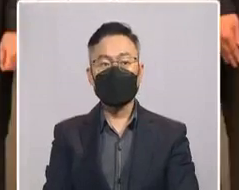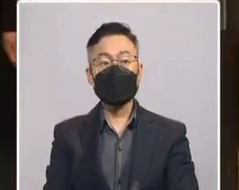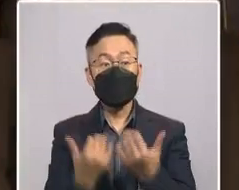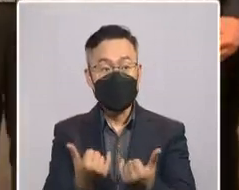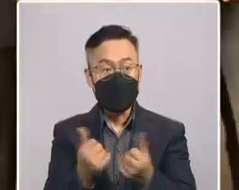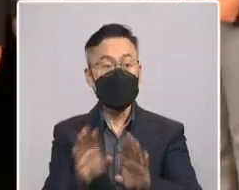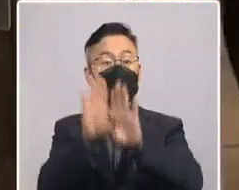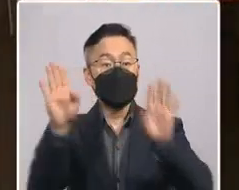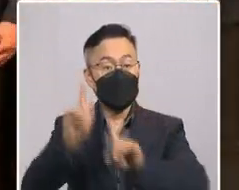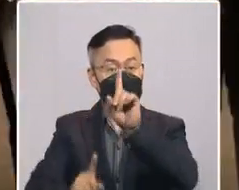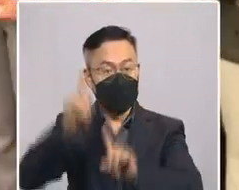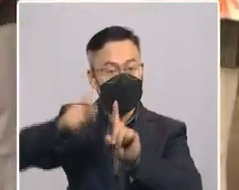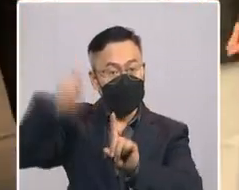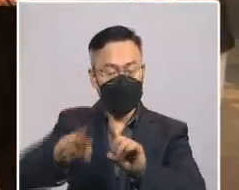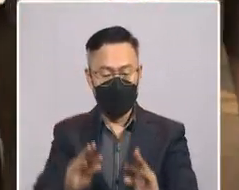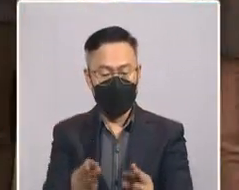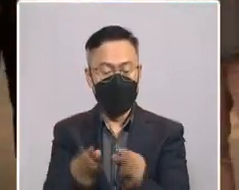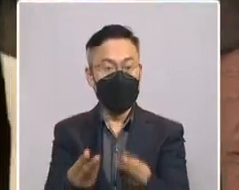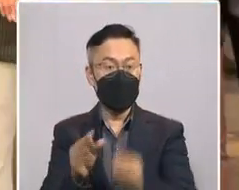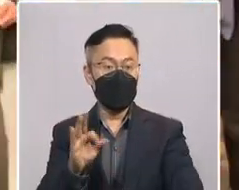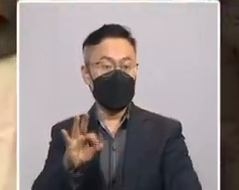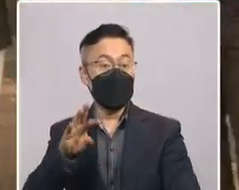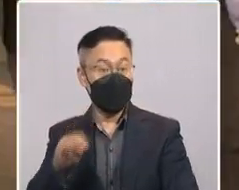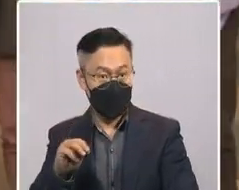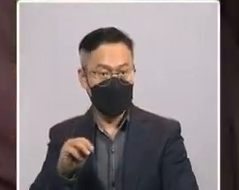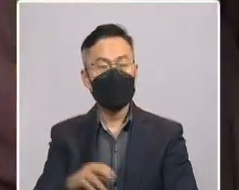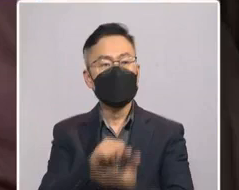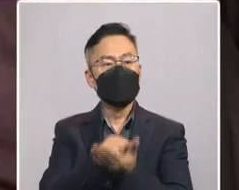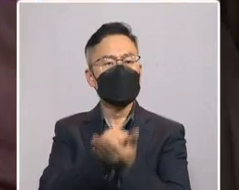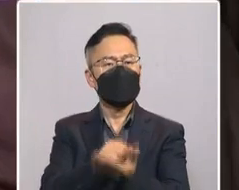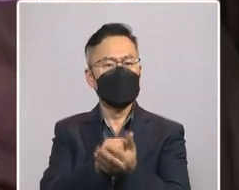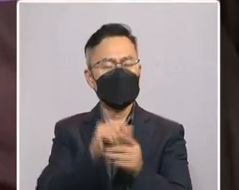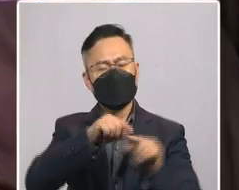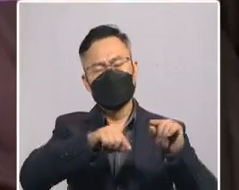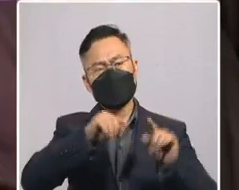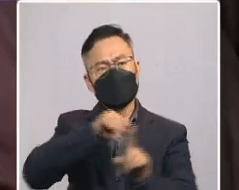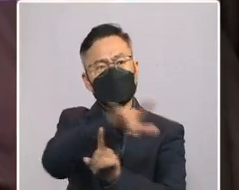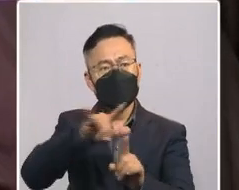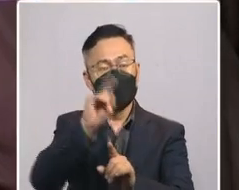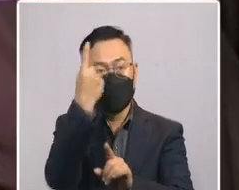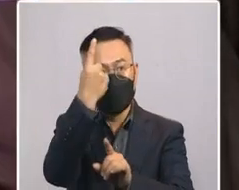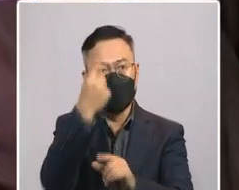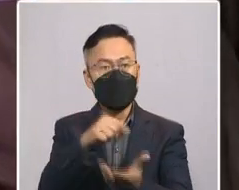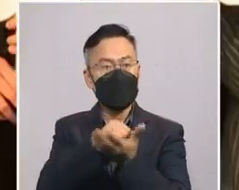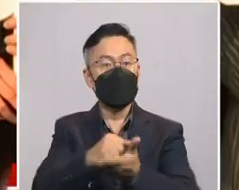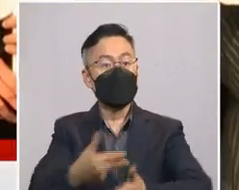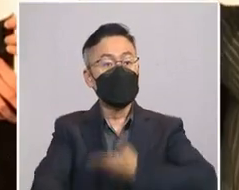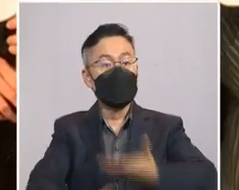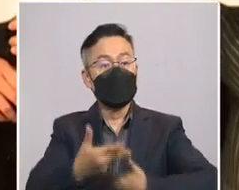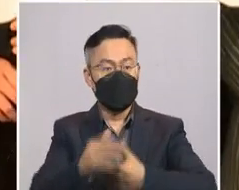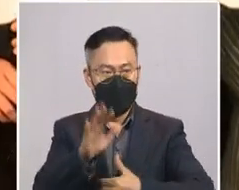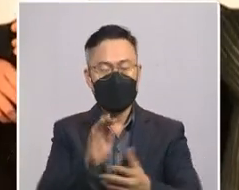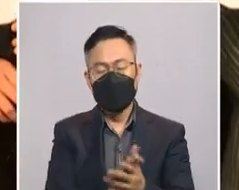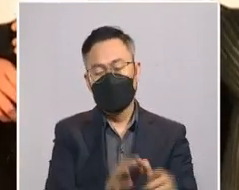การประมูลคลื่นความถี่วิทยุกระจายเสียงในระบบ FM สำหรับการให้บริการกระจายเสียงประเภทกิจการบริการทางธุรกิจรอบที่1จำนวน